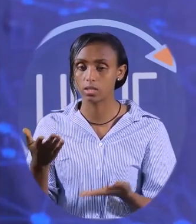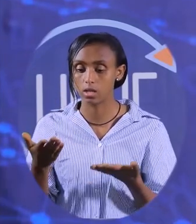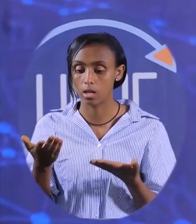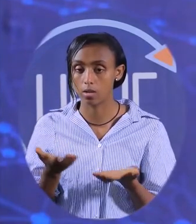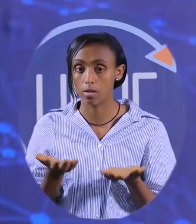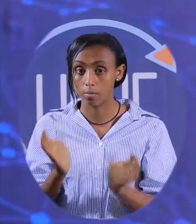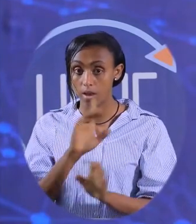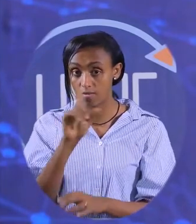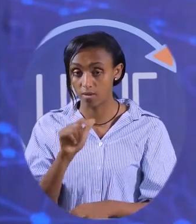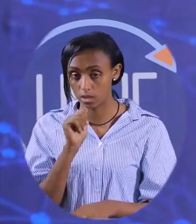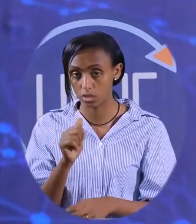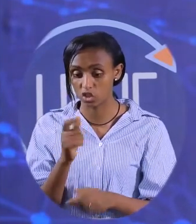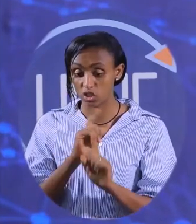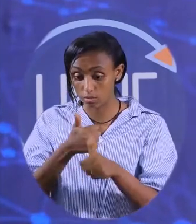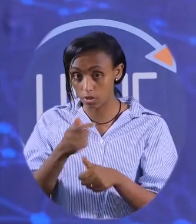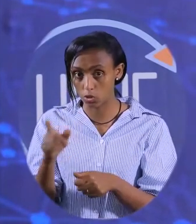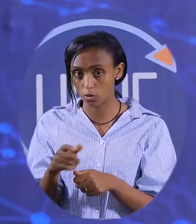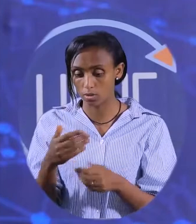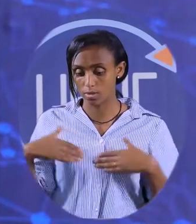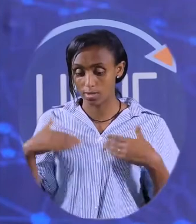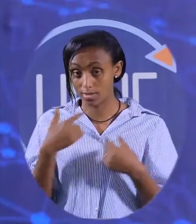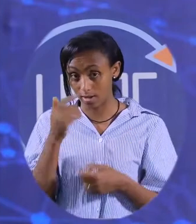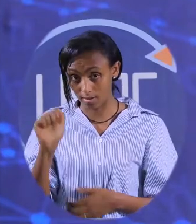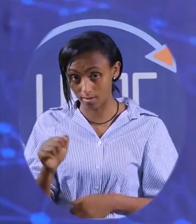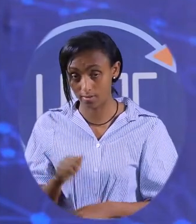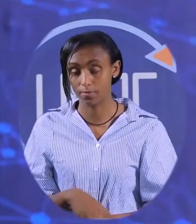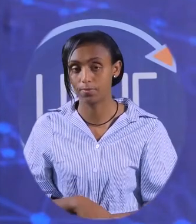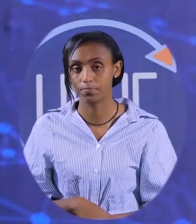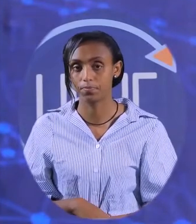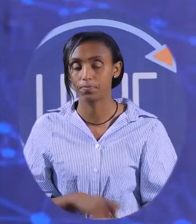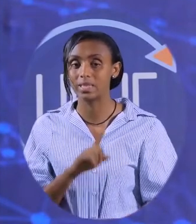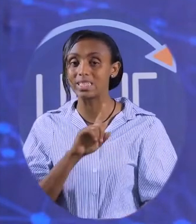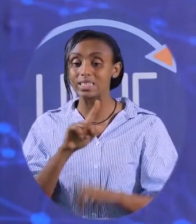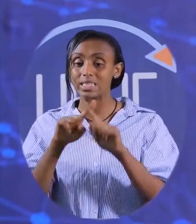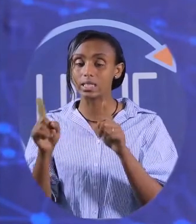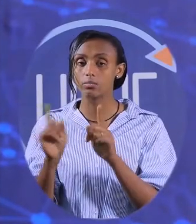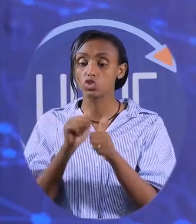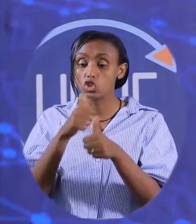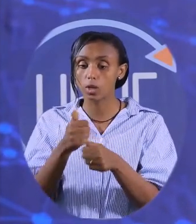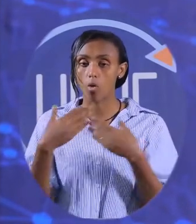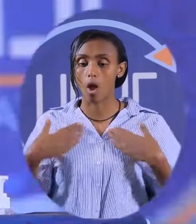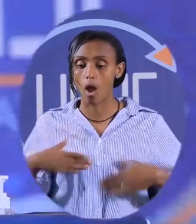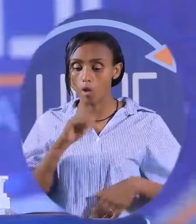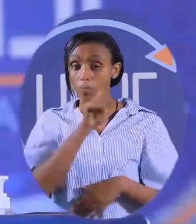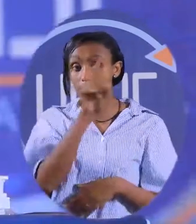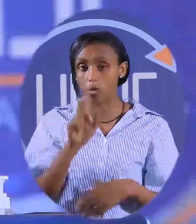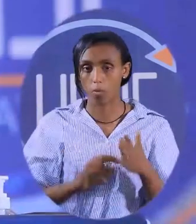ማለት ነው። ሽልማት ሲሆን ትንሽ ደስ ይላል፣ ግን የሚሸለመው አካል ነው የሚጠየቀው ማለት